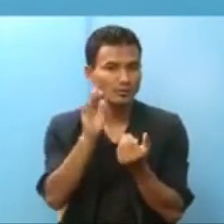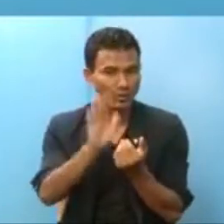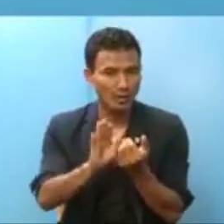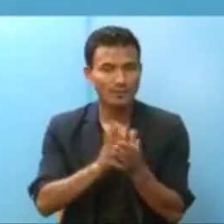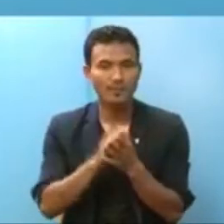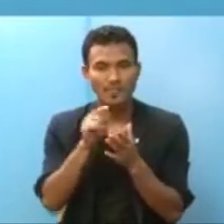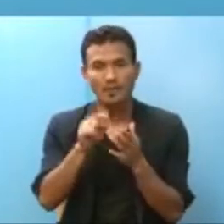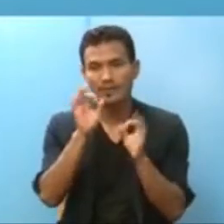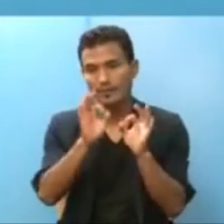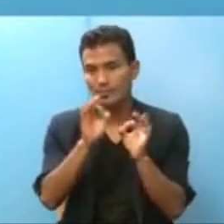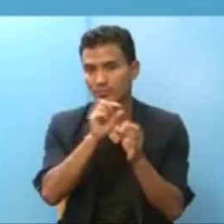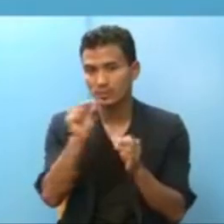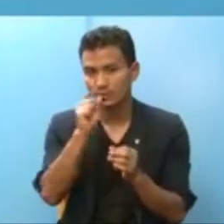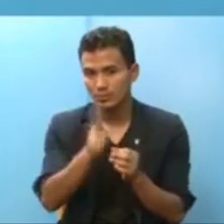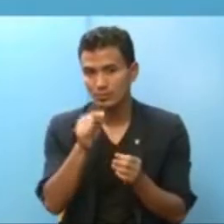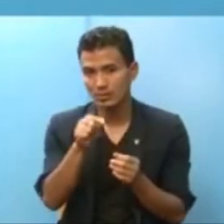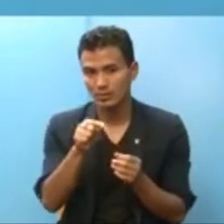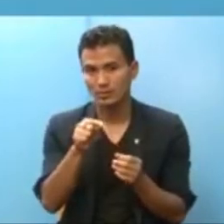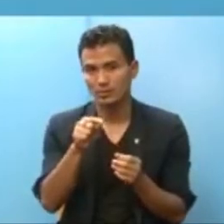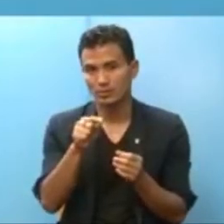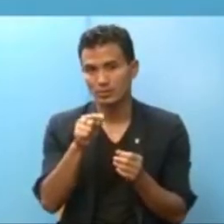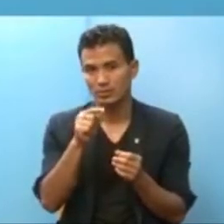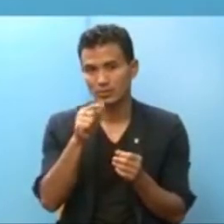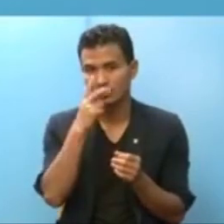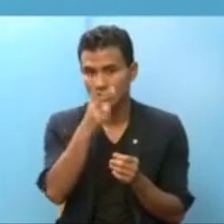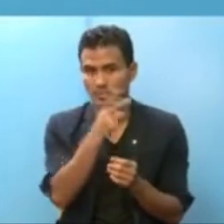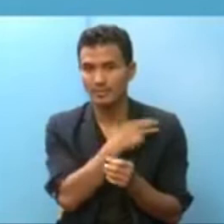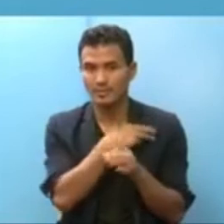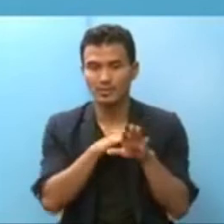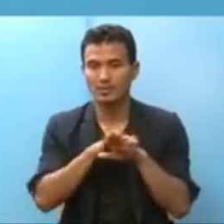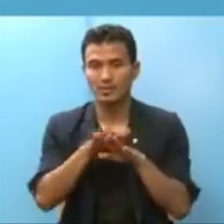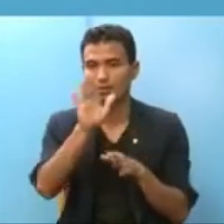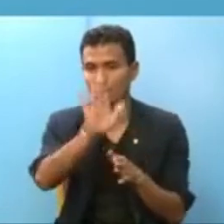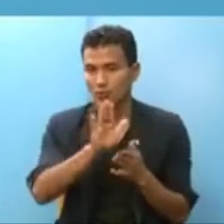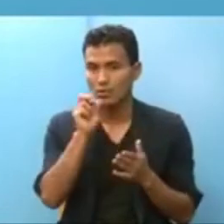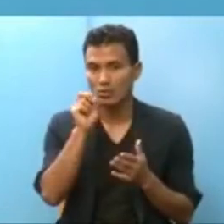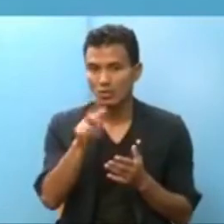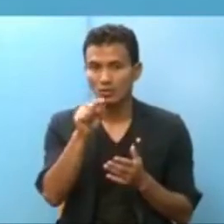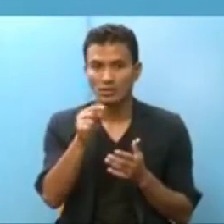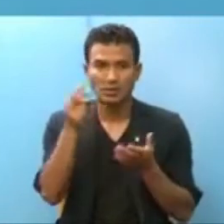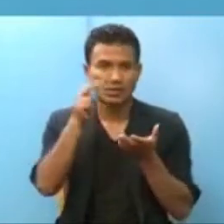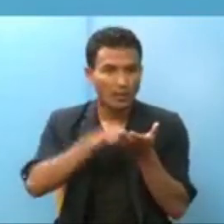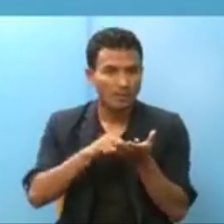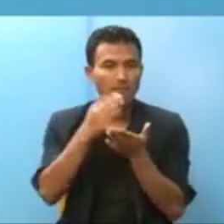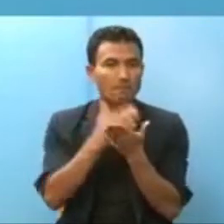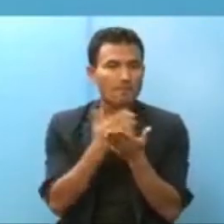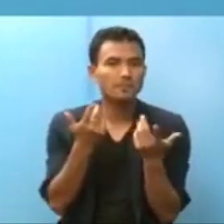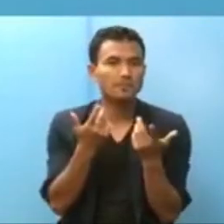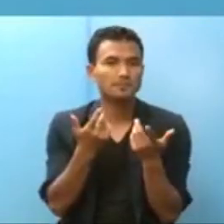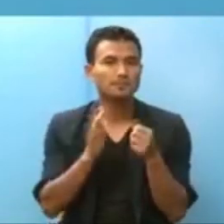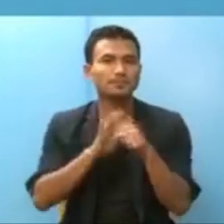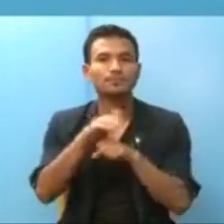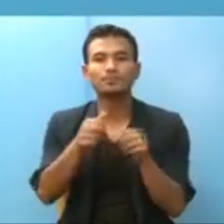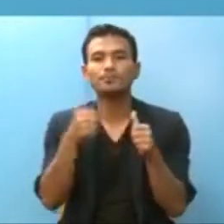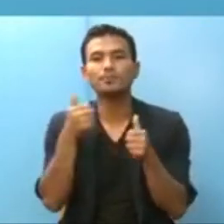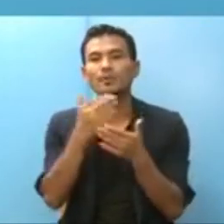एकदम रामरो कुरा हुए इसको विवशिप्पनी निकई बड़ी छुम तरह यहला अजही कसरी अजही बड़ी